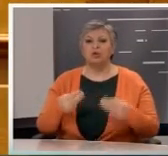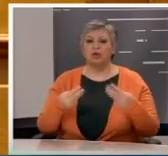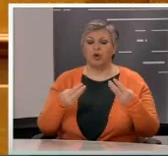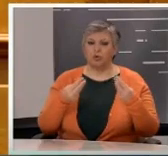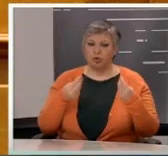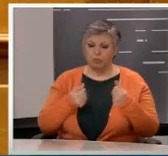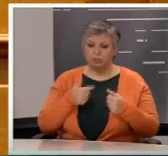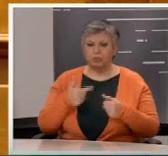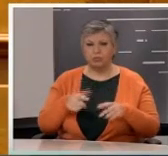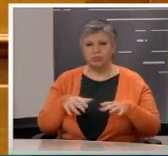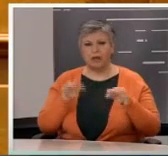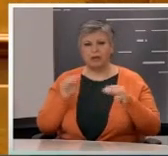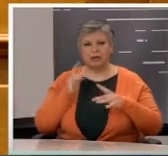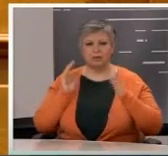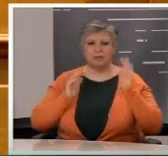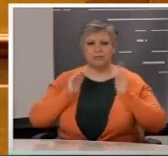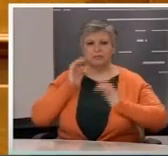ότι